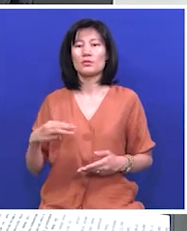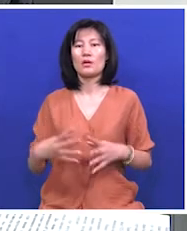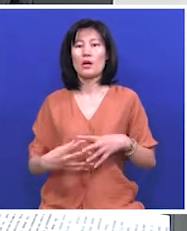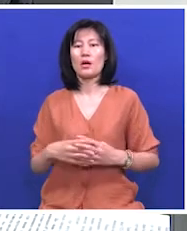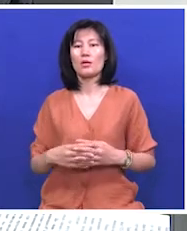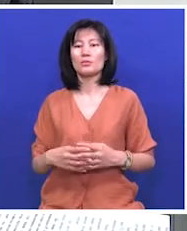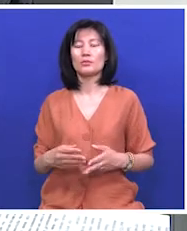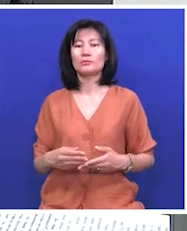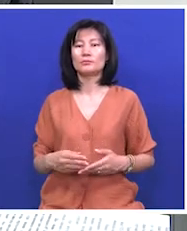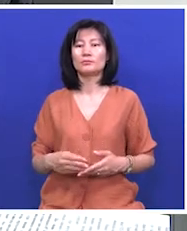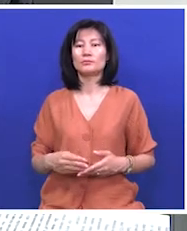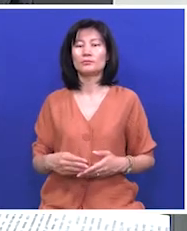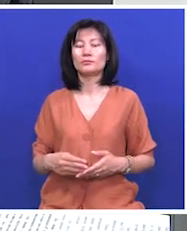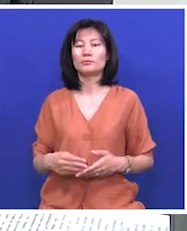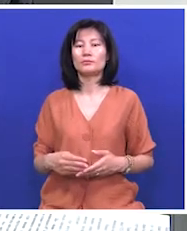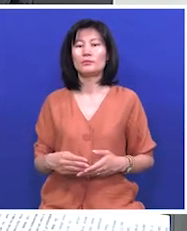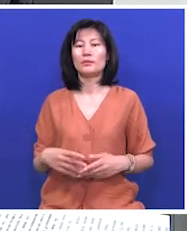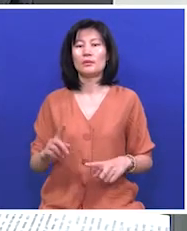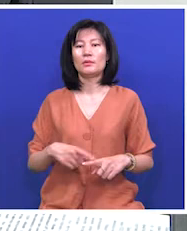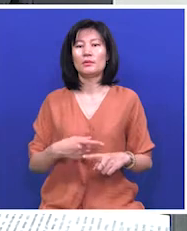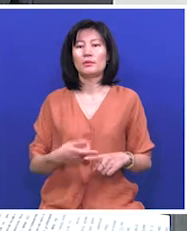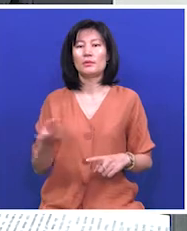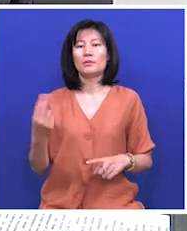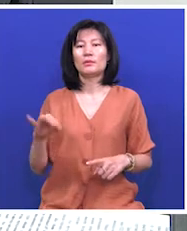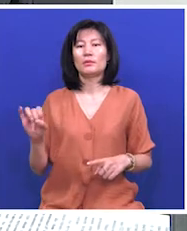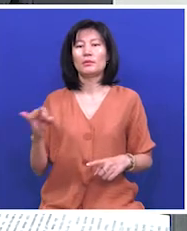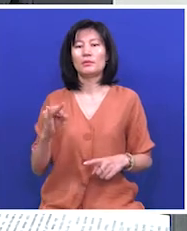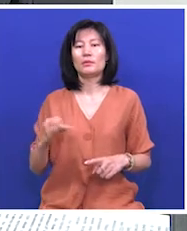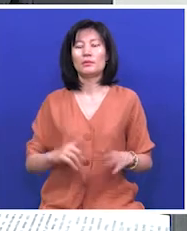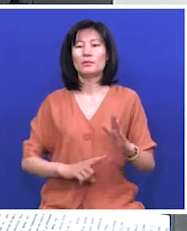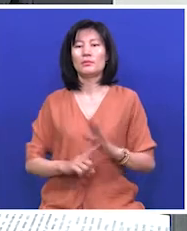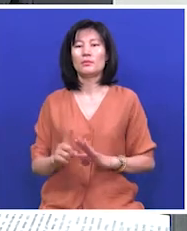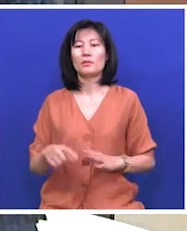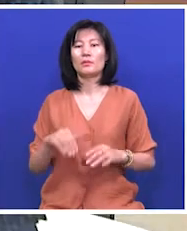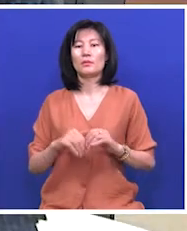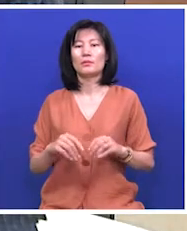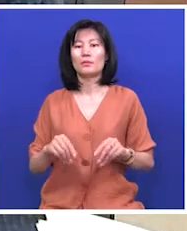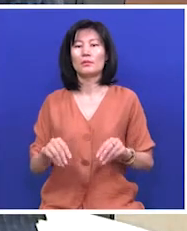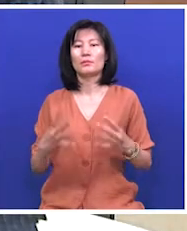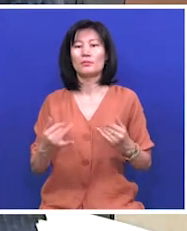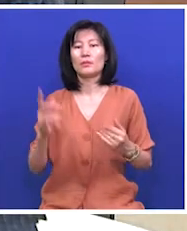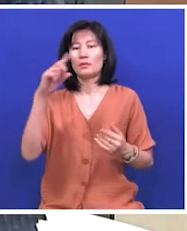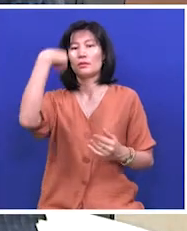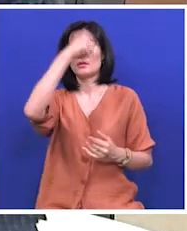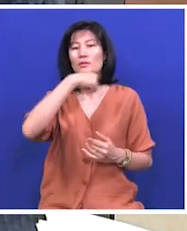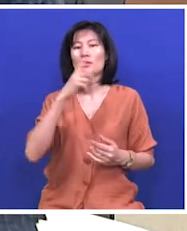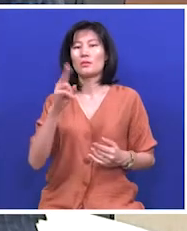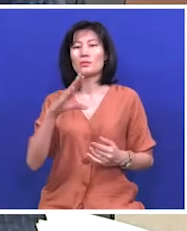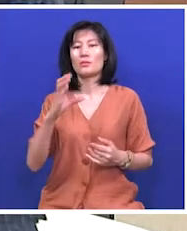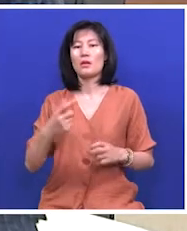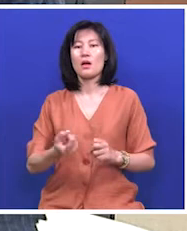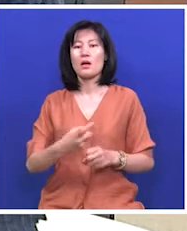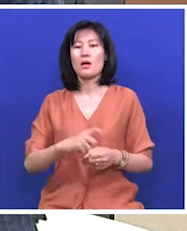Қазығұрт аудандары негізгі осы дәнді дақылдар, оның ішінде масақ дақылдар дегетін болады. Биылғы жылы